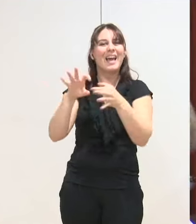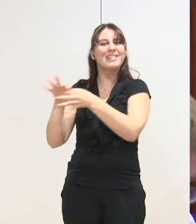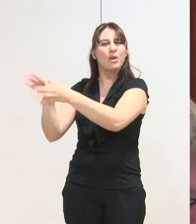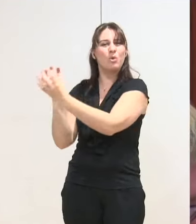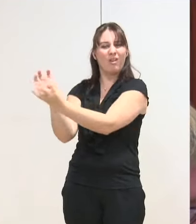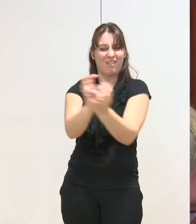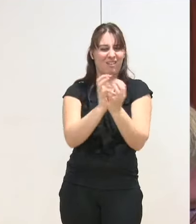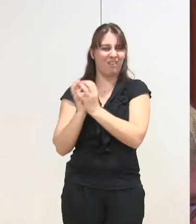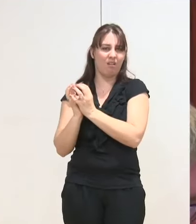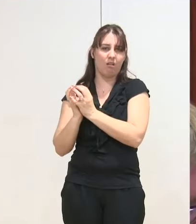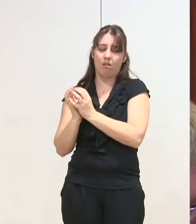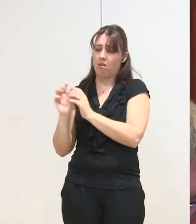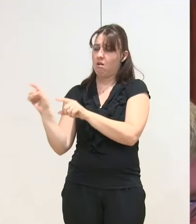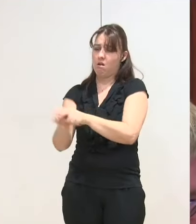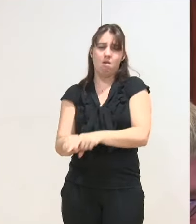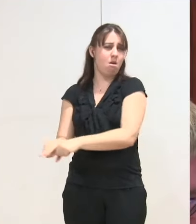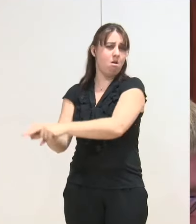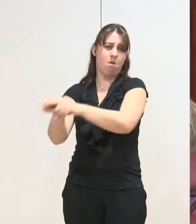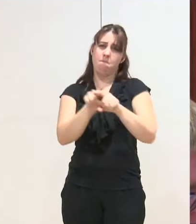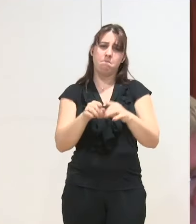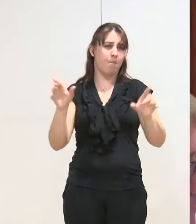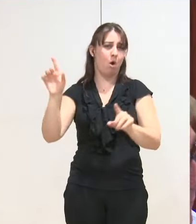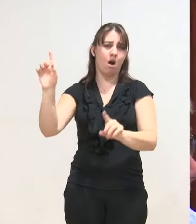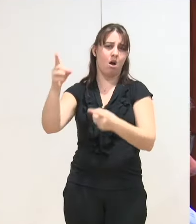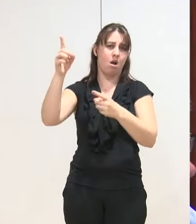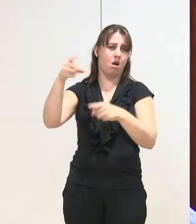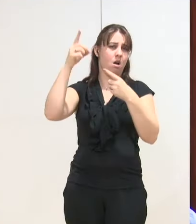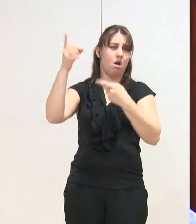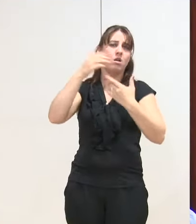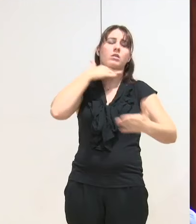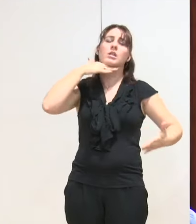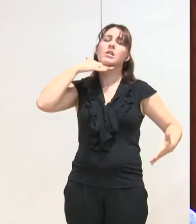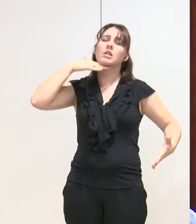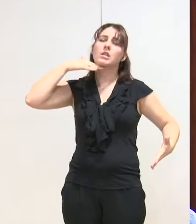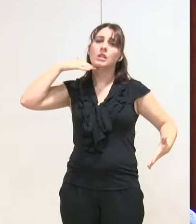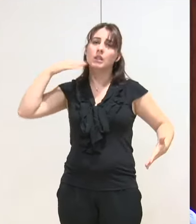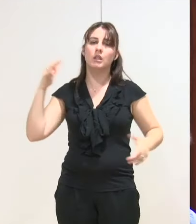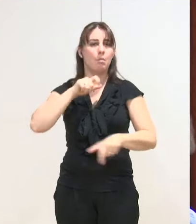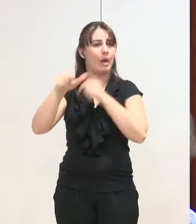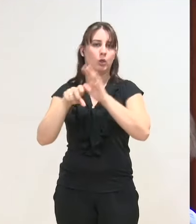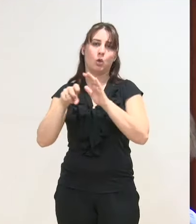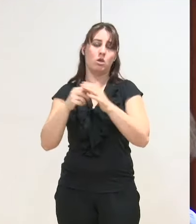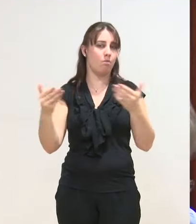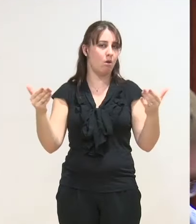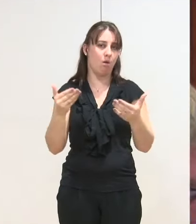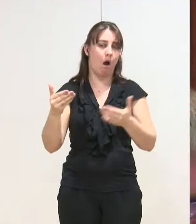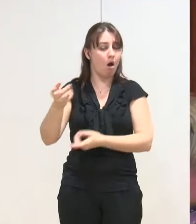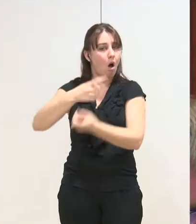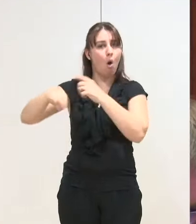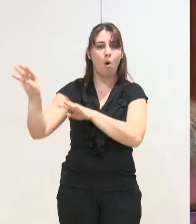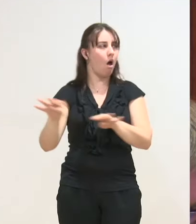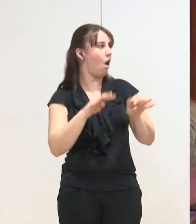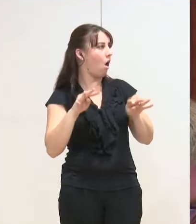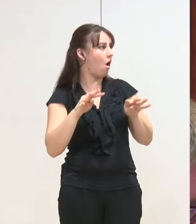toutes marquées par l'interpellation de plus en plus excédé des Grenoblois devant ce qu'ils perçoivent que votre